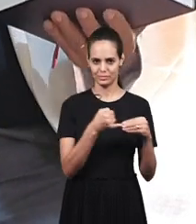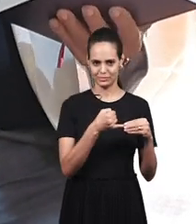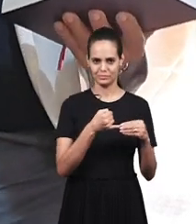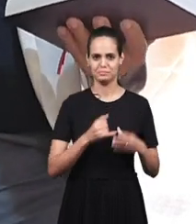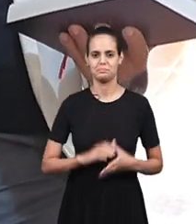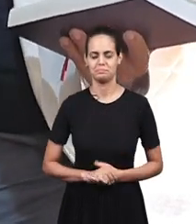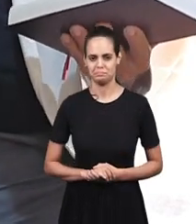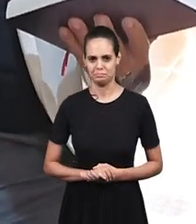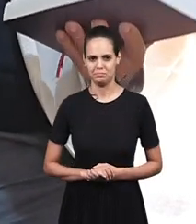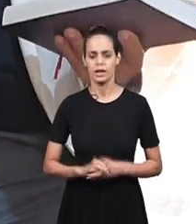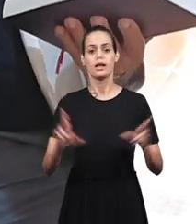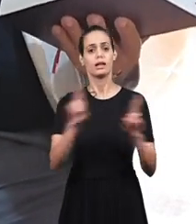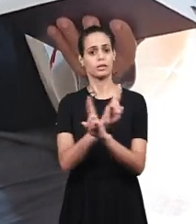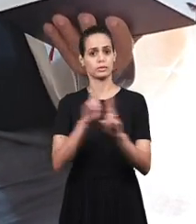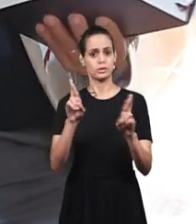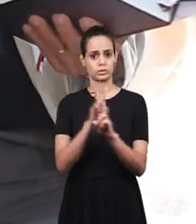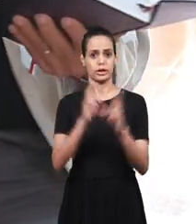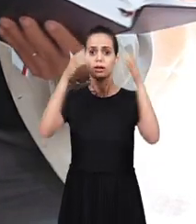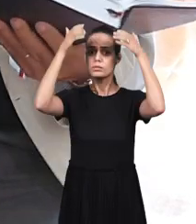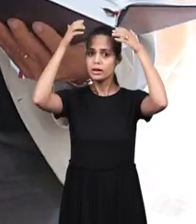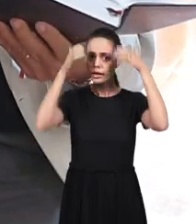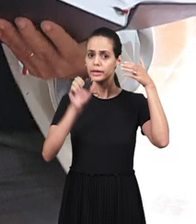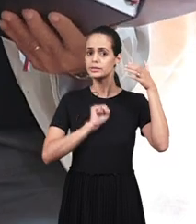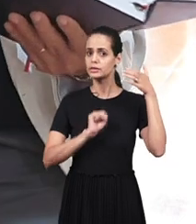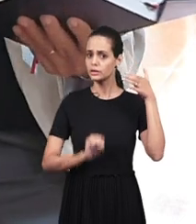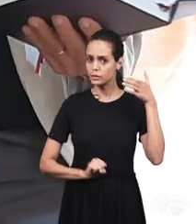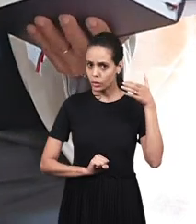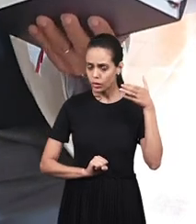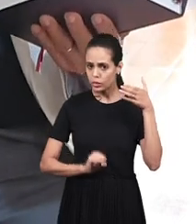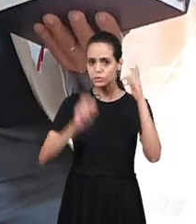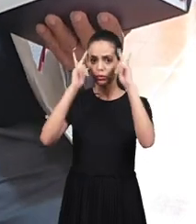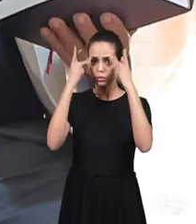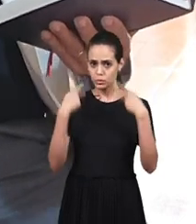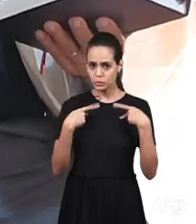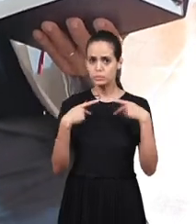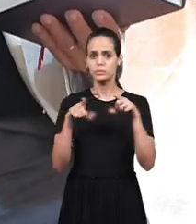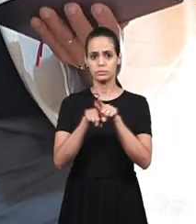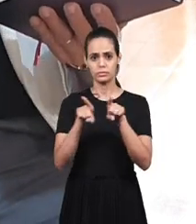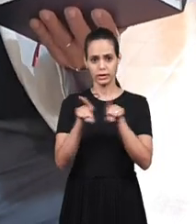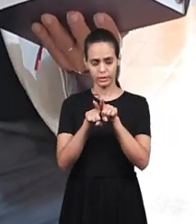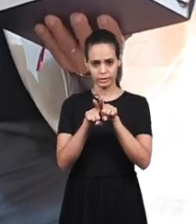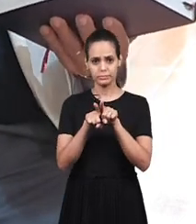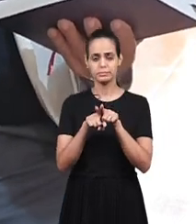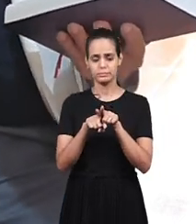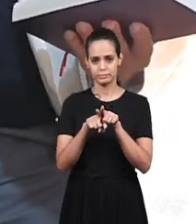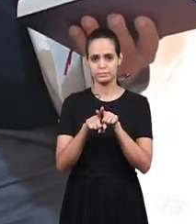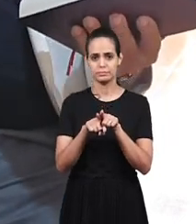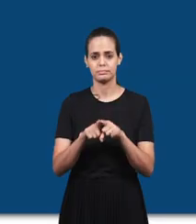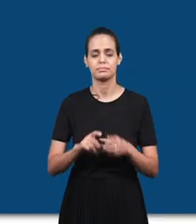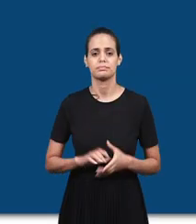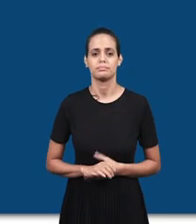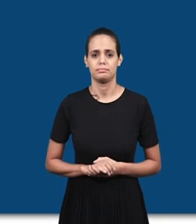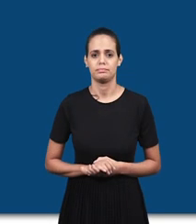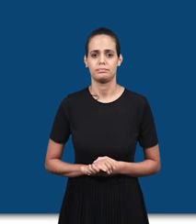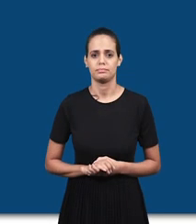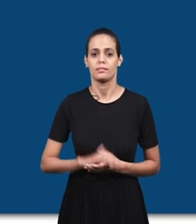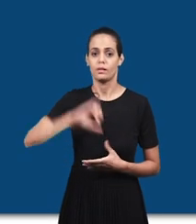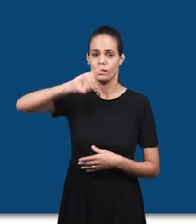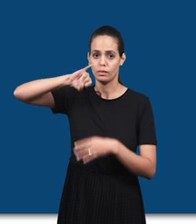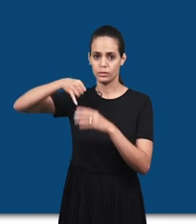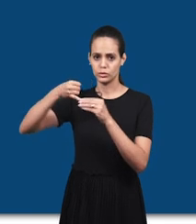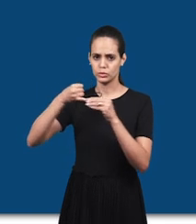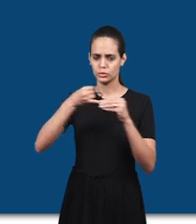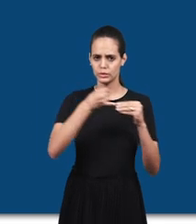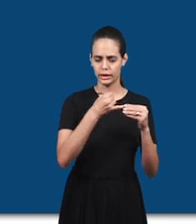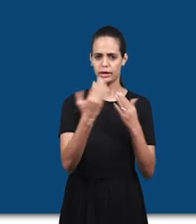se révéler. Cela, il avait des caractéristiques qui étaient liées aussi roi,